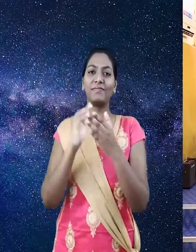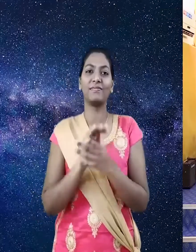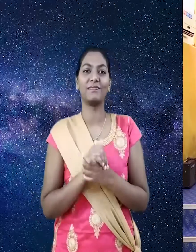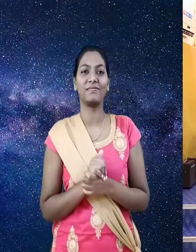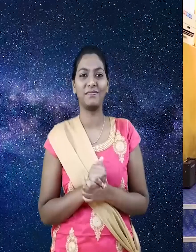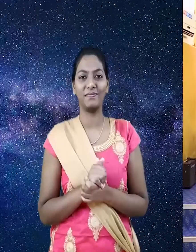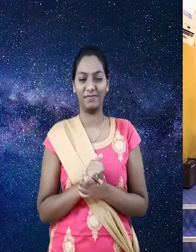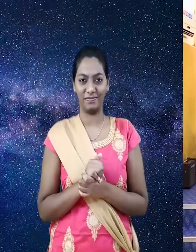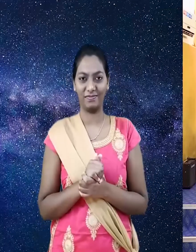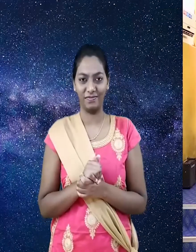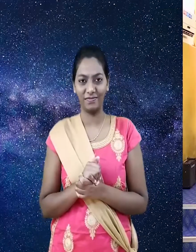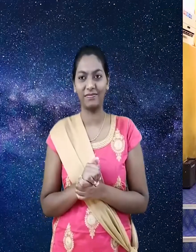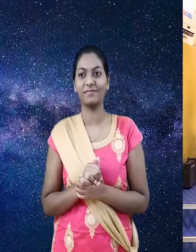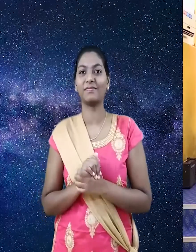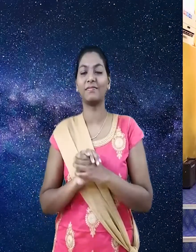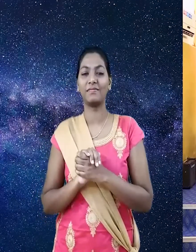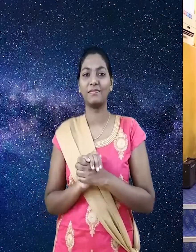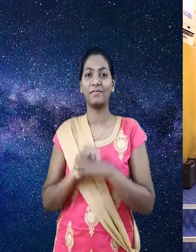करूं तेरी स्तुति करूं